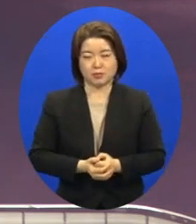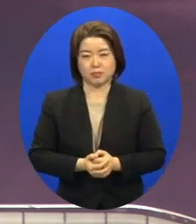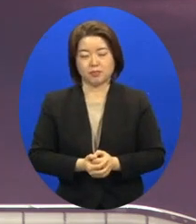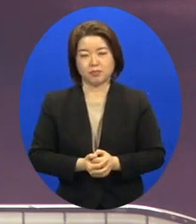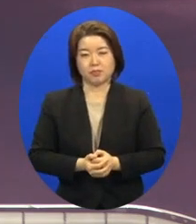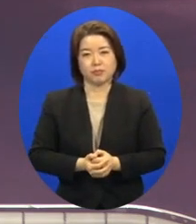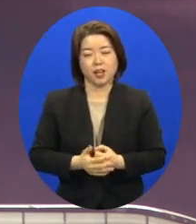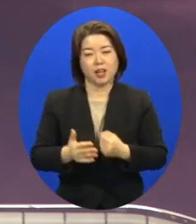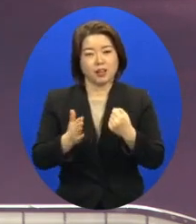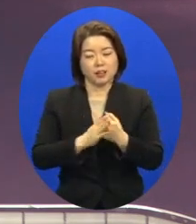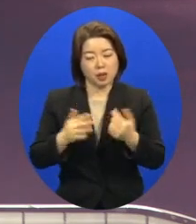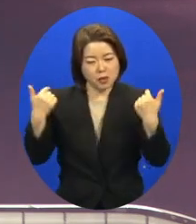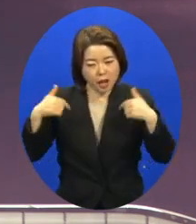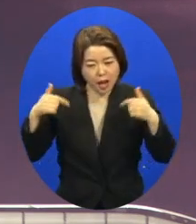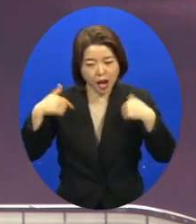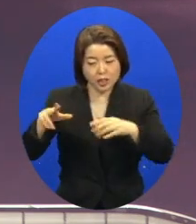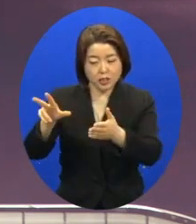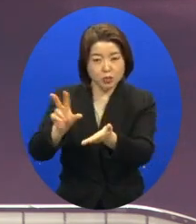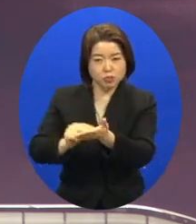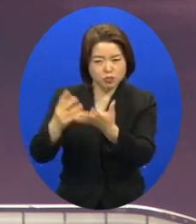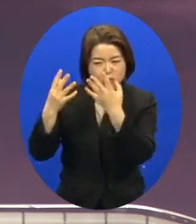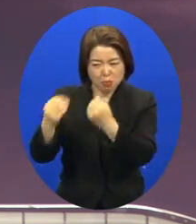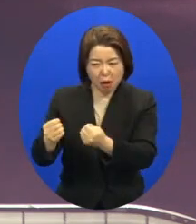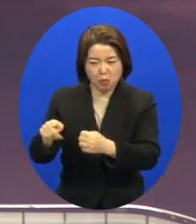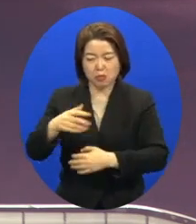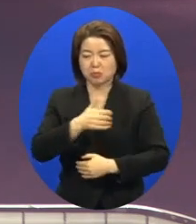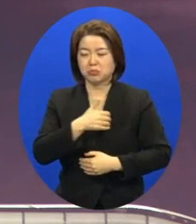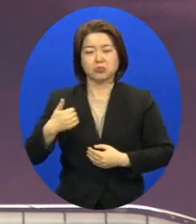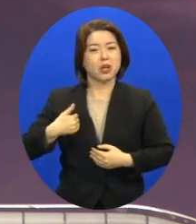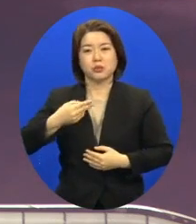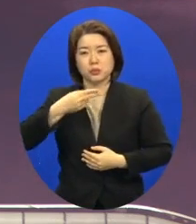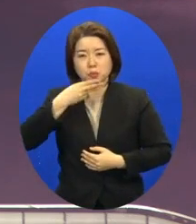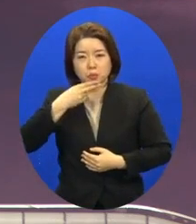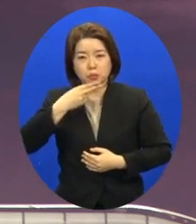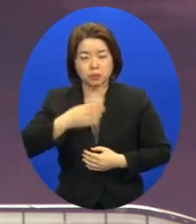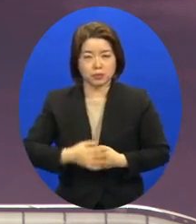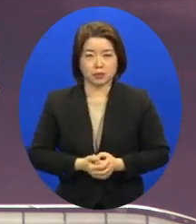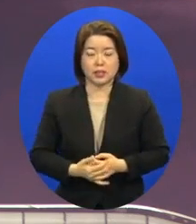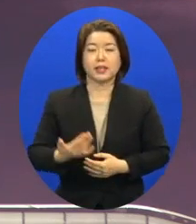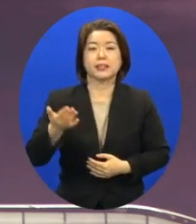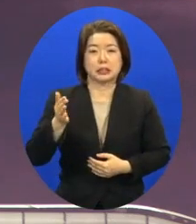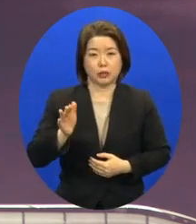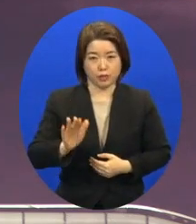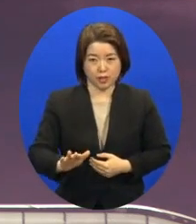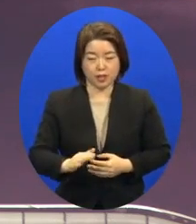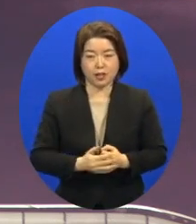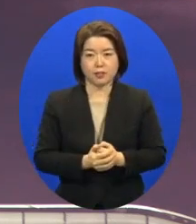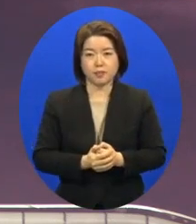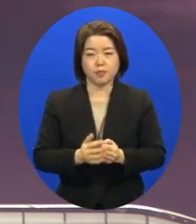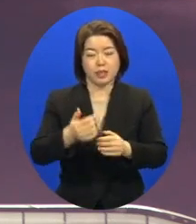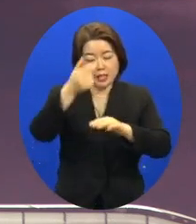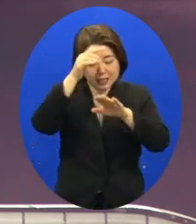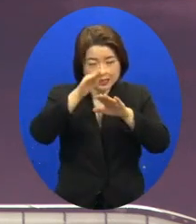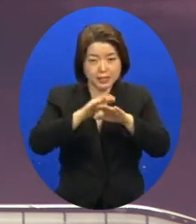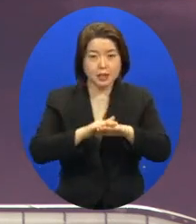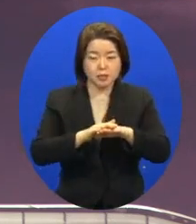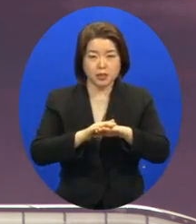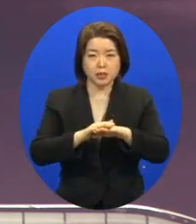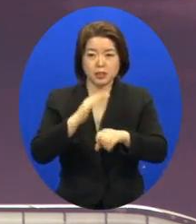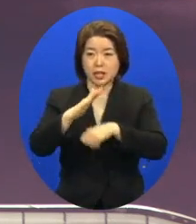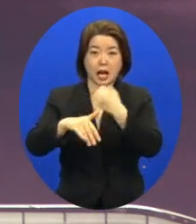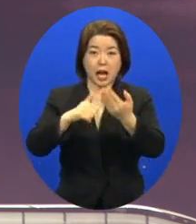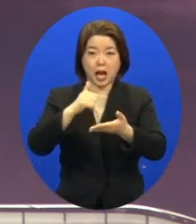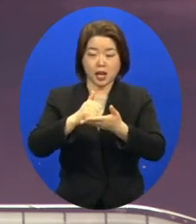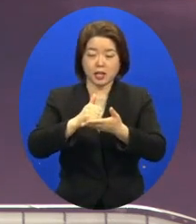그러니까 항상 문제가 많고 만족스럽지가 않았어요. 그런데 예배는